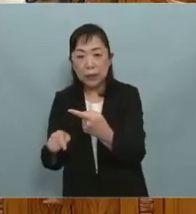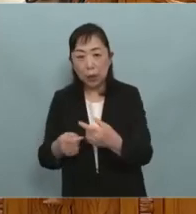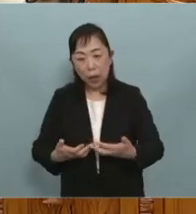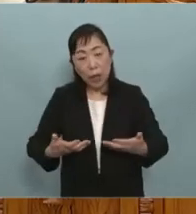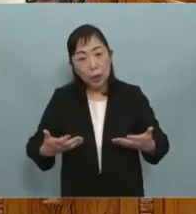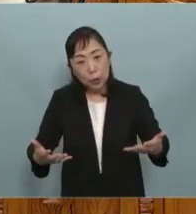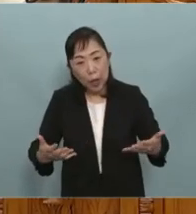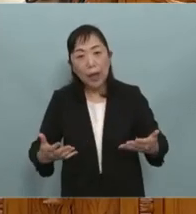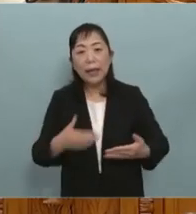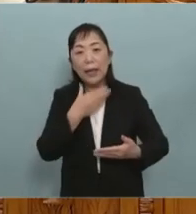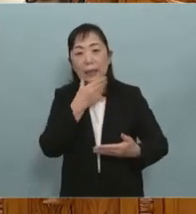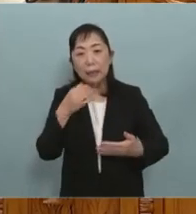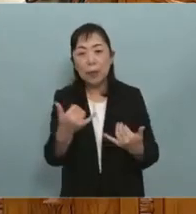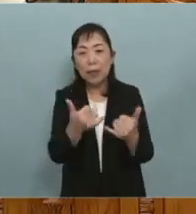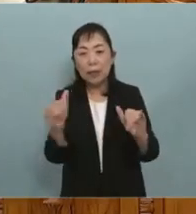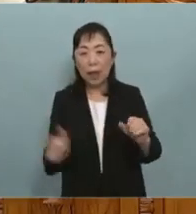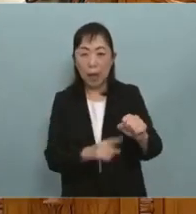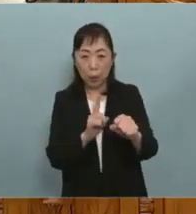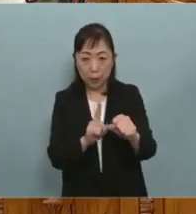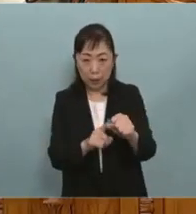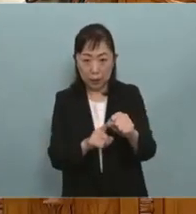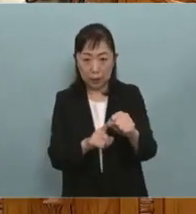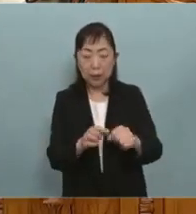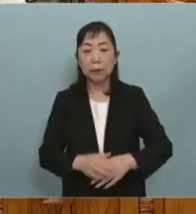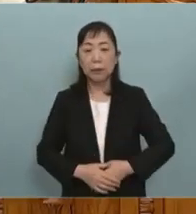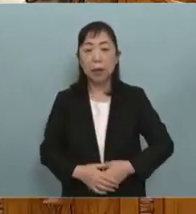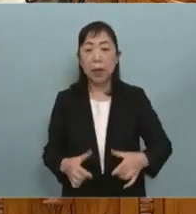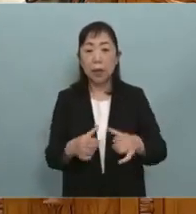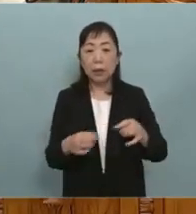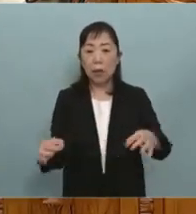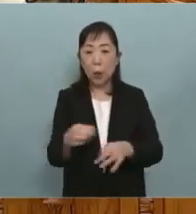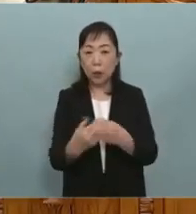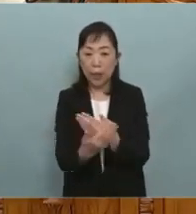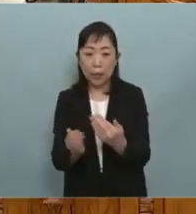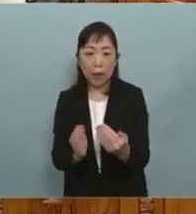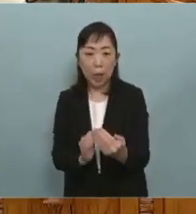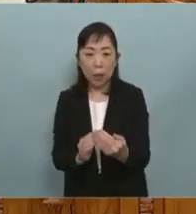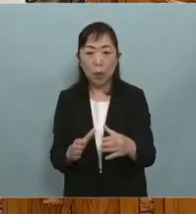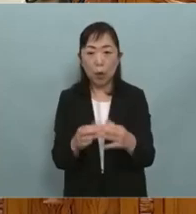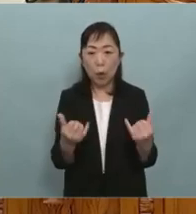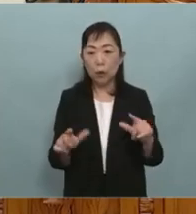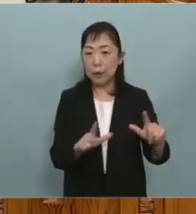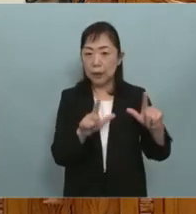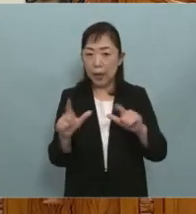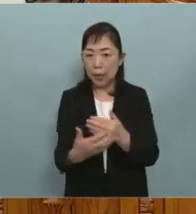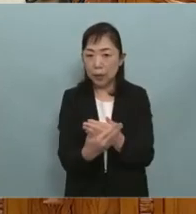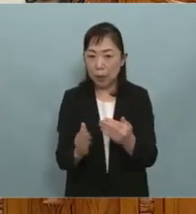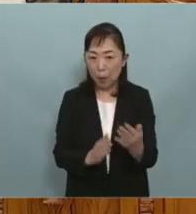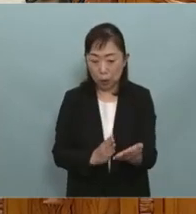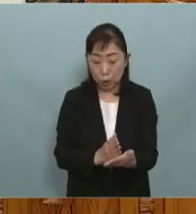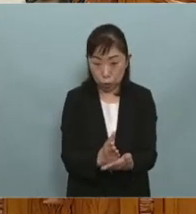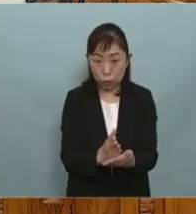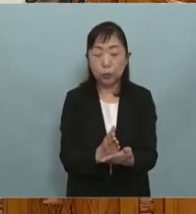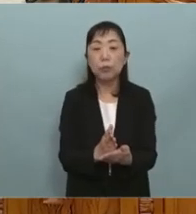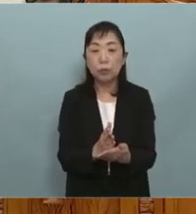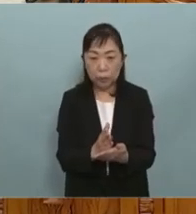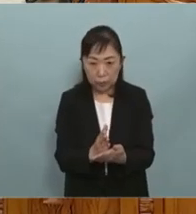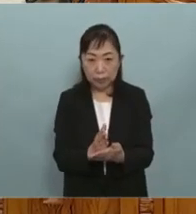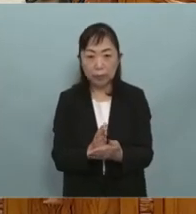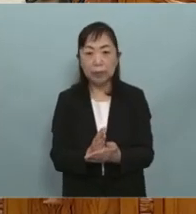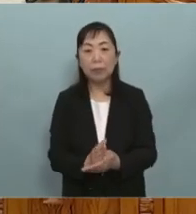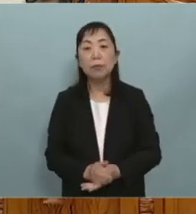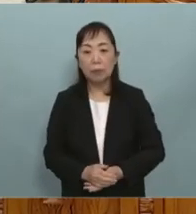社会の構築を目指します日本の経済を守り国民生活を守ります生鮮